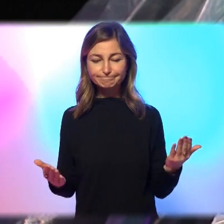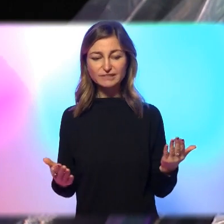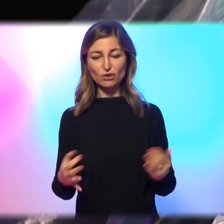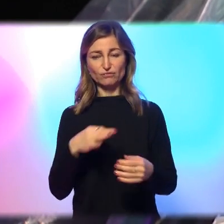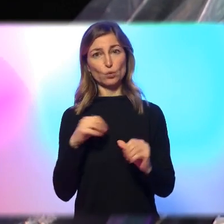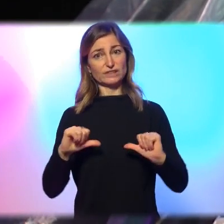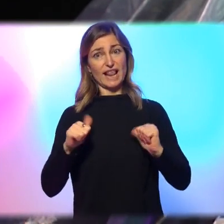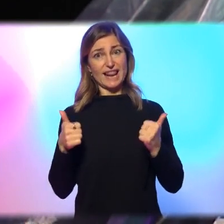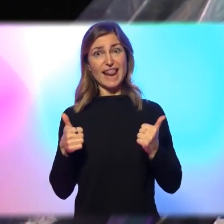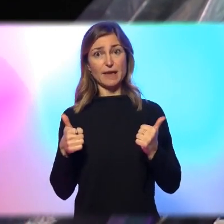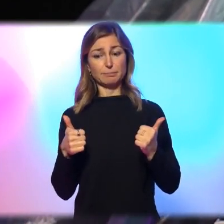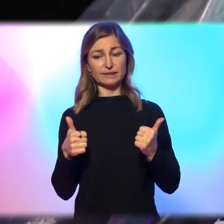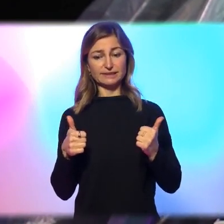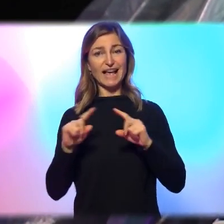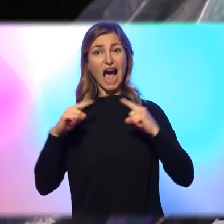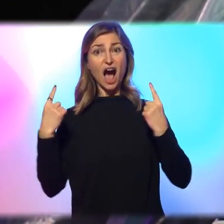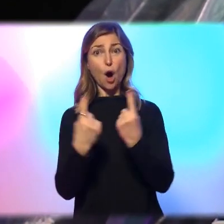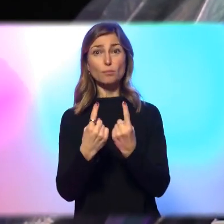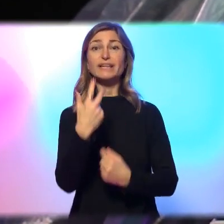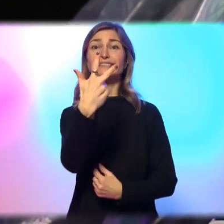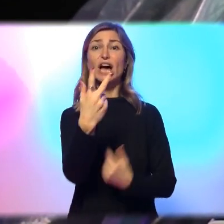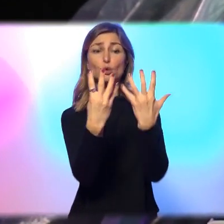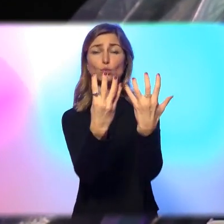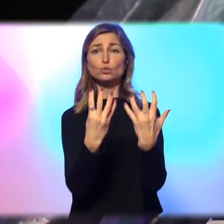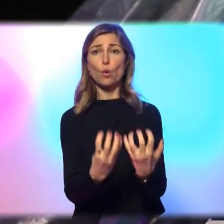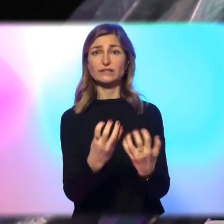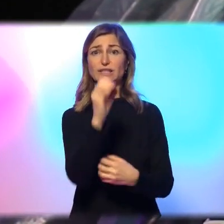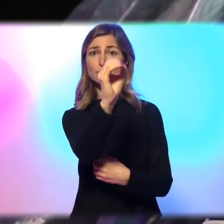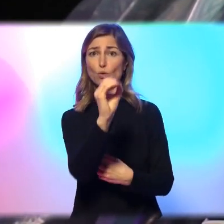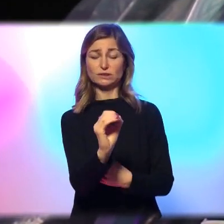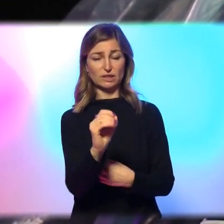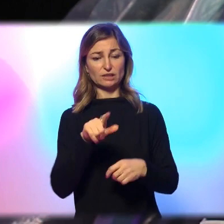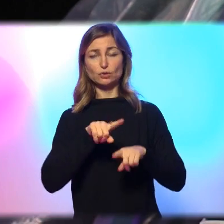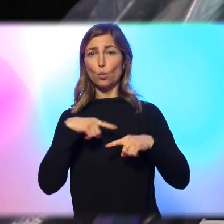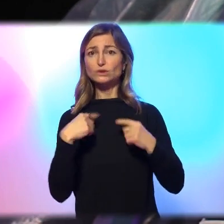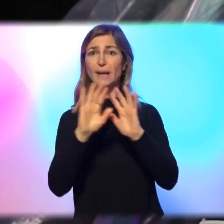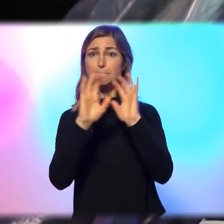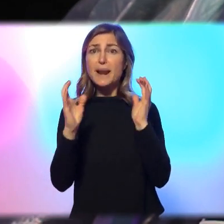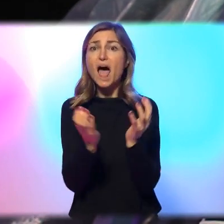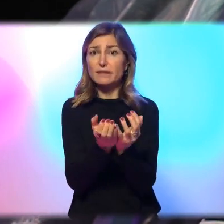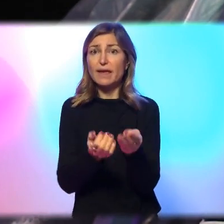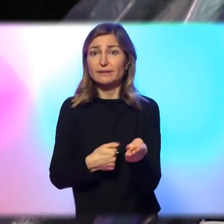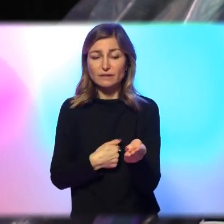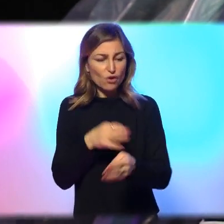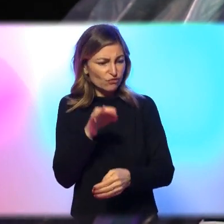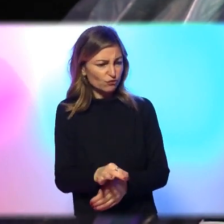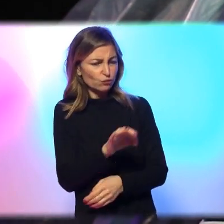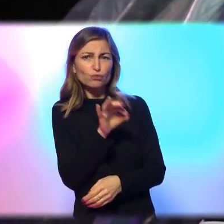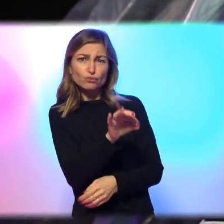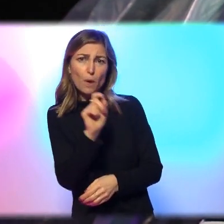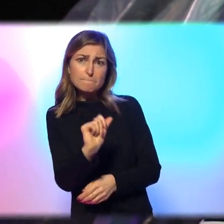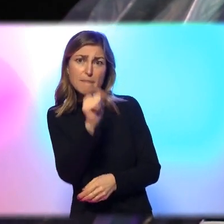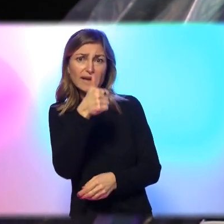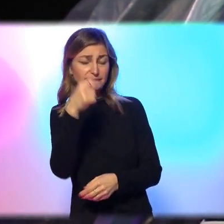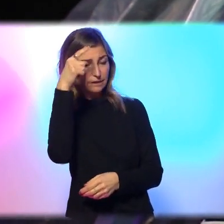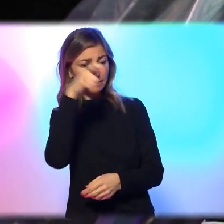macht dieser Lebensraum 93% unseres Planeten aus. Und das machen sich die meisten Menschen ja